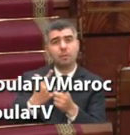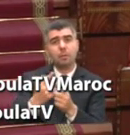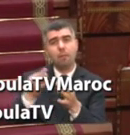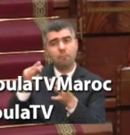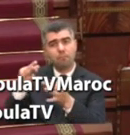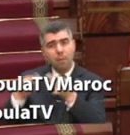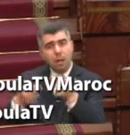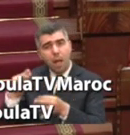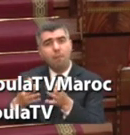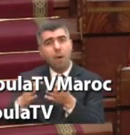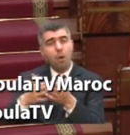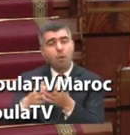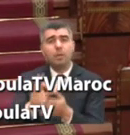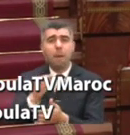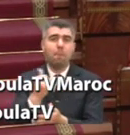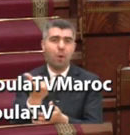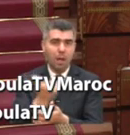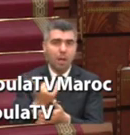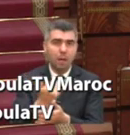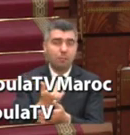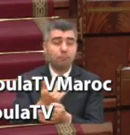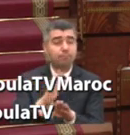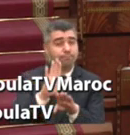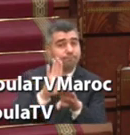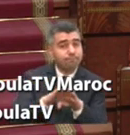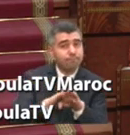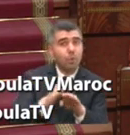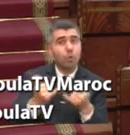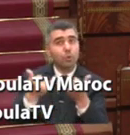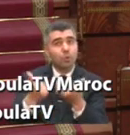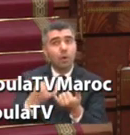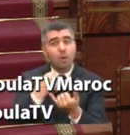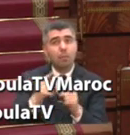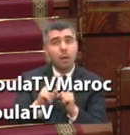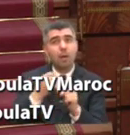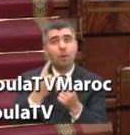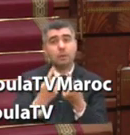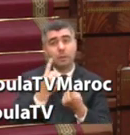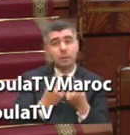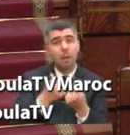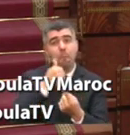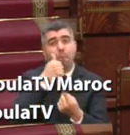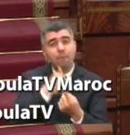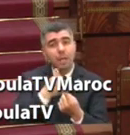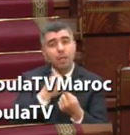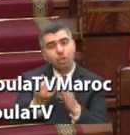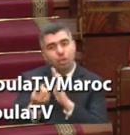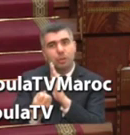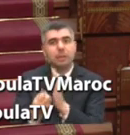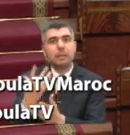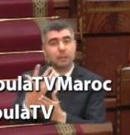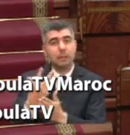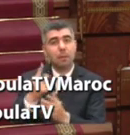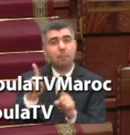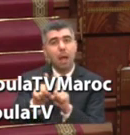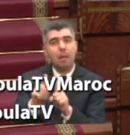ولكن غير كافية، كذلك عملية ديال التحسيس ممكنش تختزلوها في يوم ولا أسبوع. وسائل الغش تتجدد، قضية الهواتف